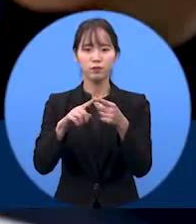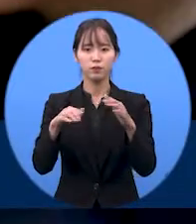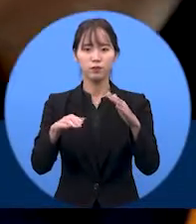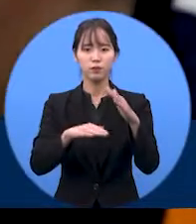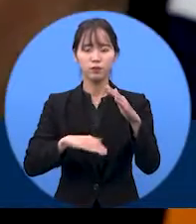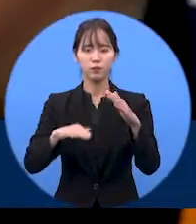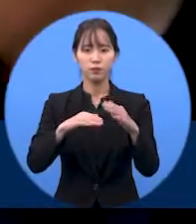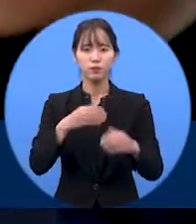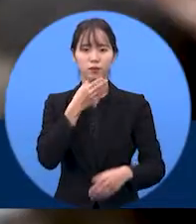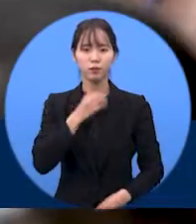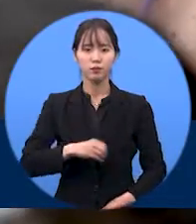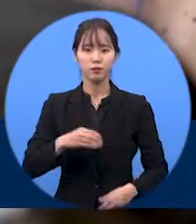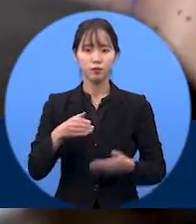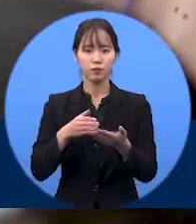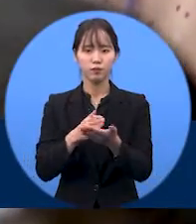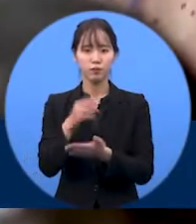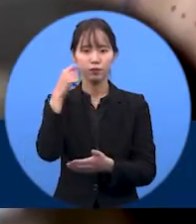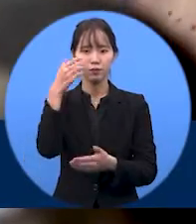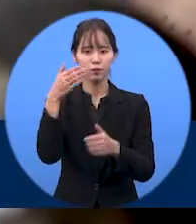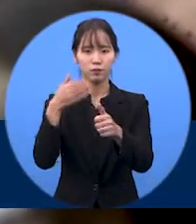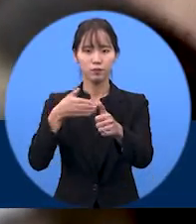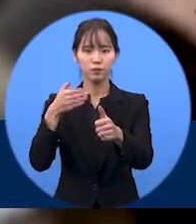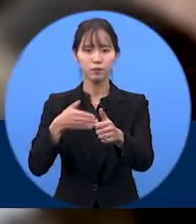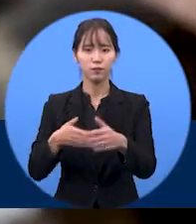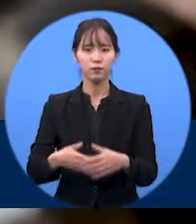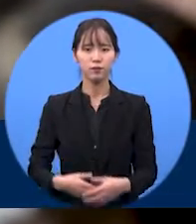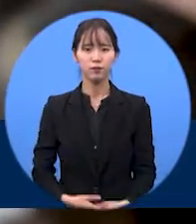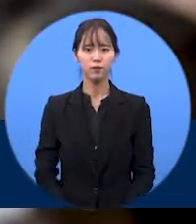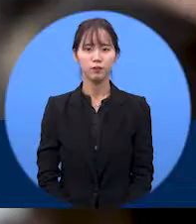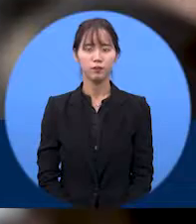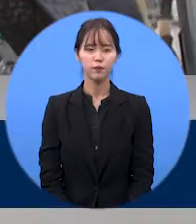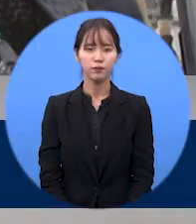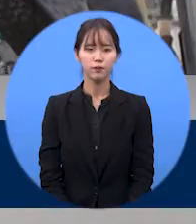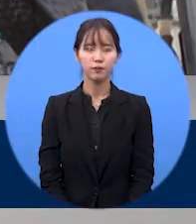사항은 동대문구청 가정복지과로 문의하면 됩니다.